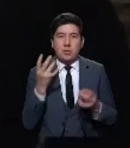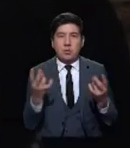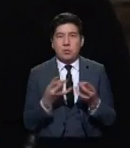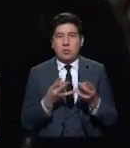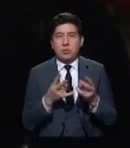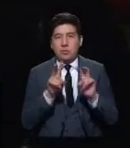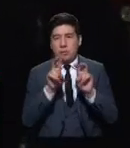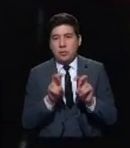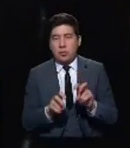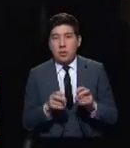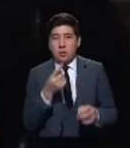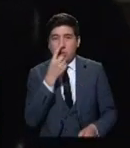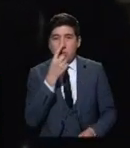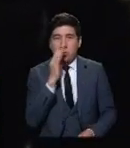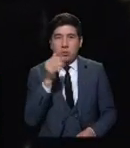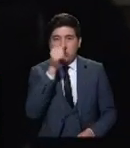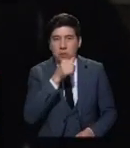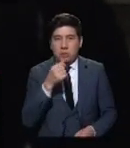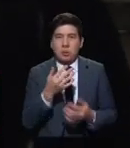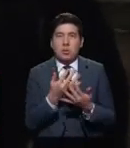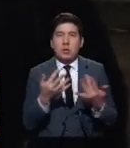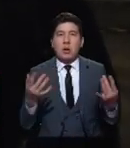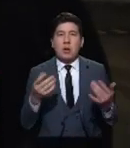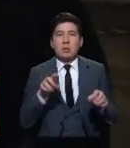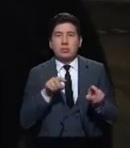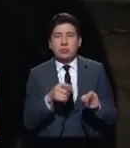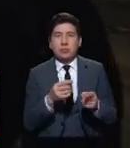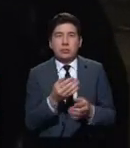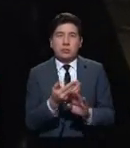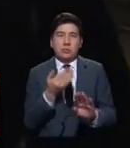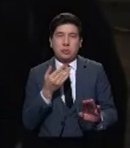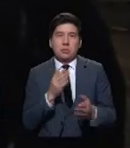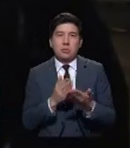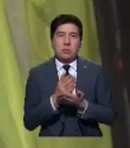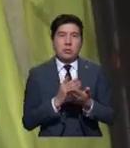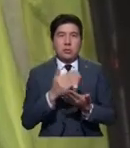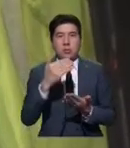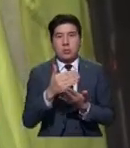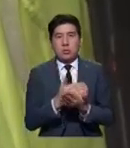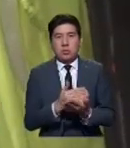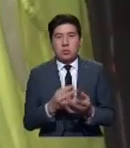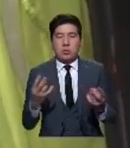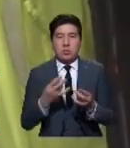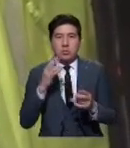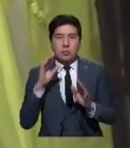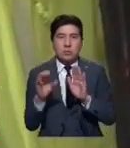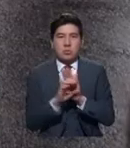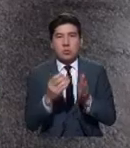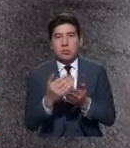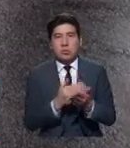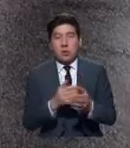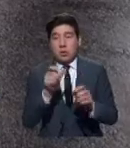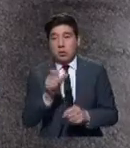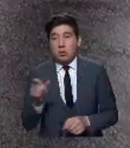жыл мерекесі келе жатыр, әртүрлі қылмыс оқиғалар болып жатыр, соның алдын алу жұмыстарын жүргізіп жатыр деп түсінушілік танытты. Тәртіп сақшылары мереке күндері азаматтарға